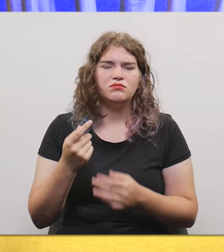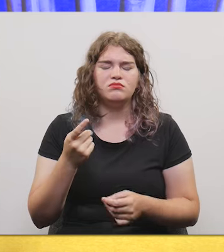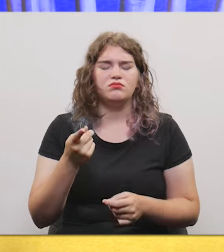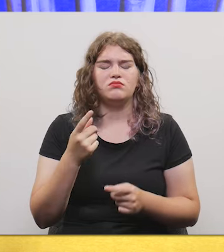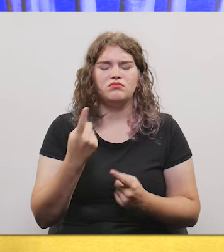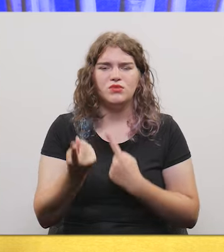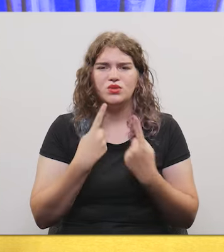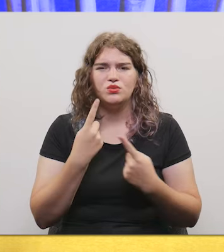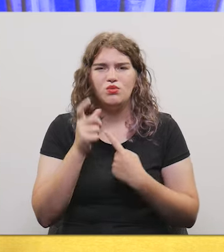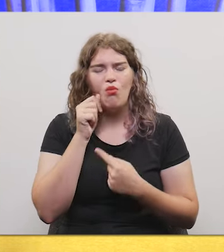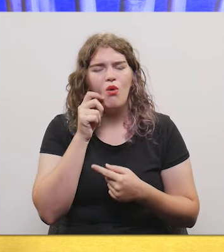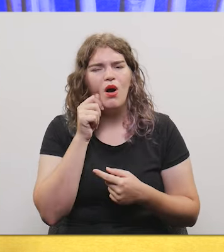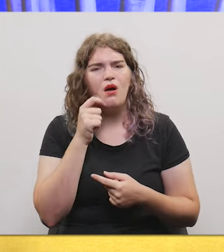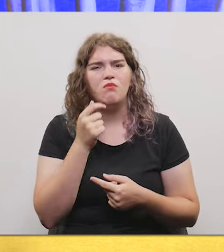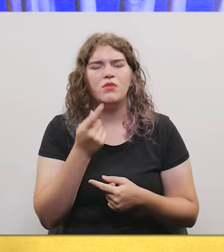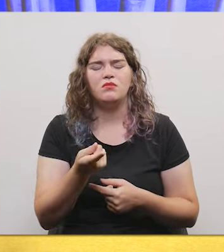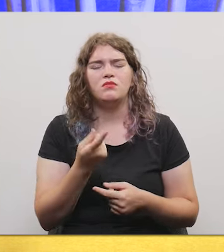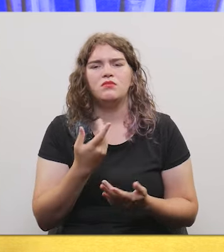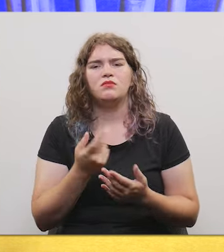consiliere.